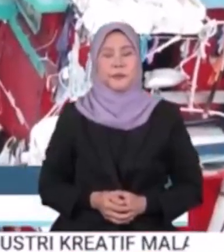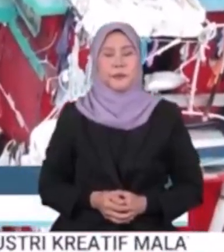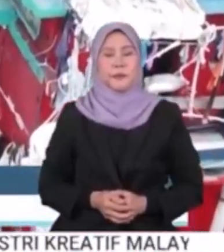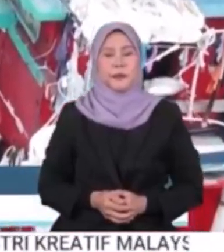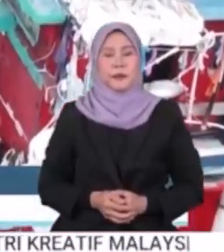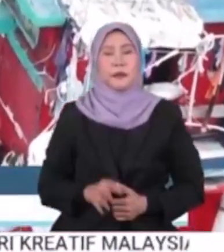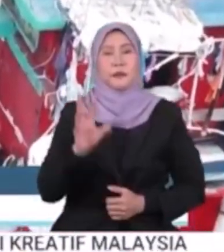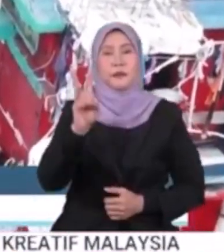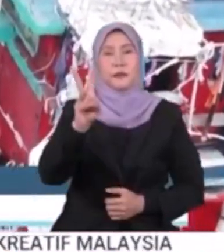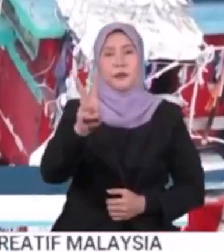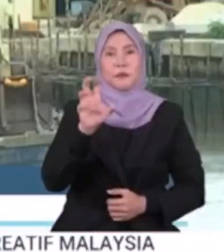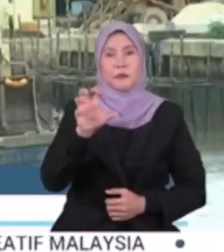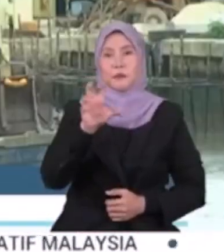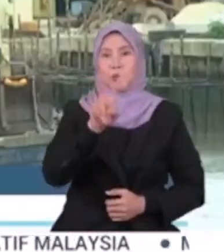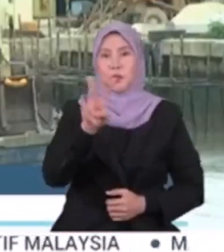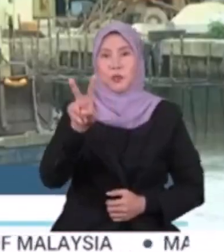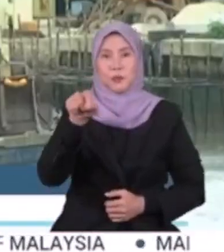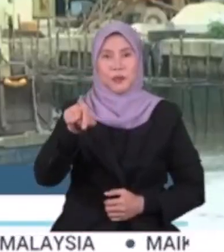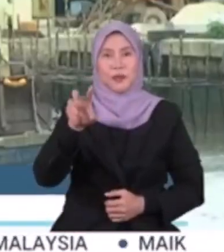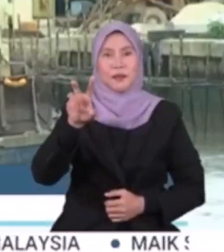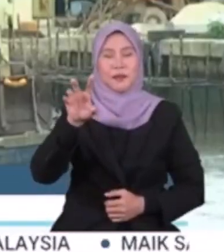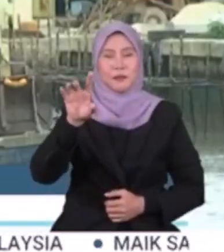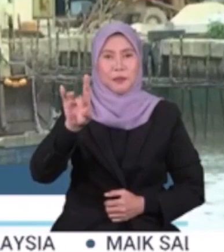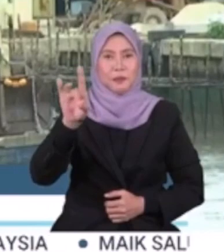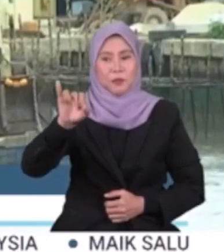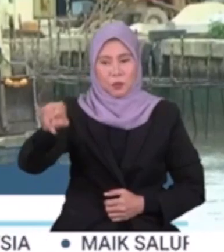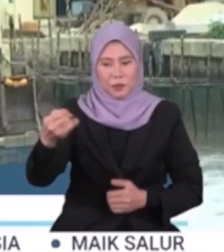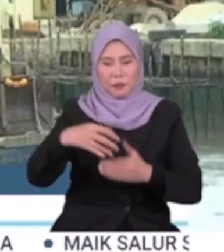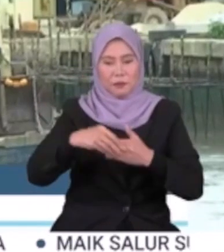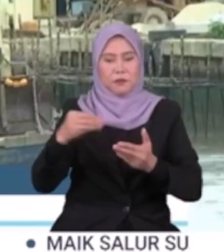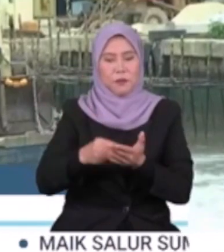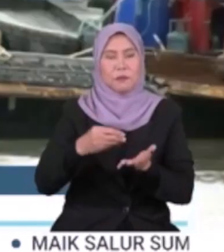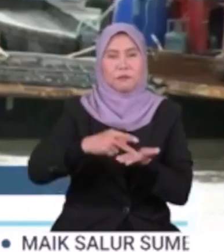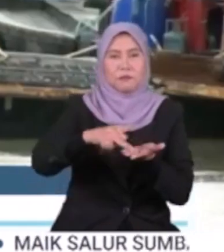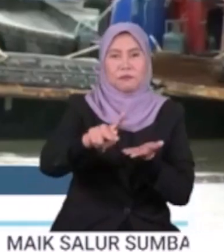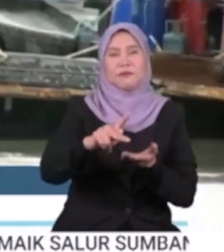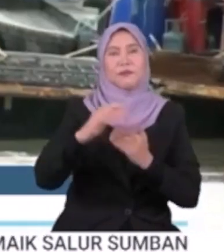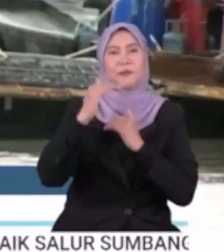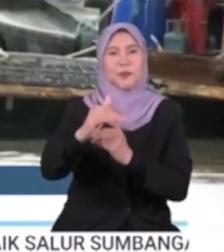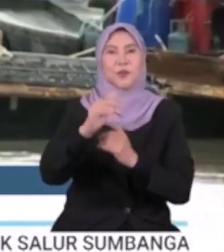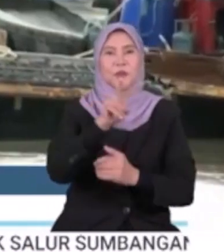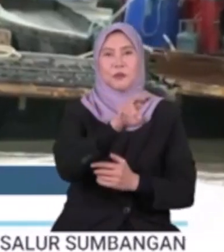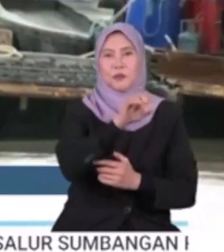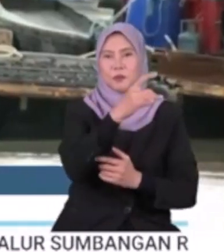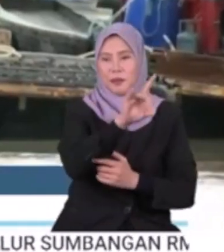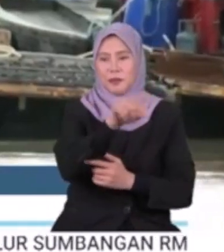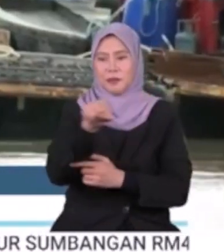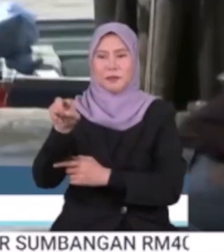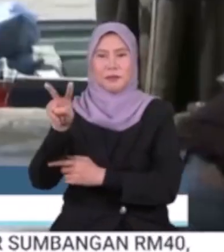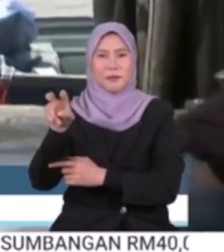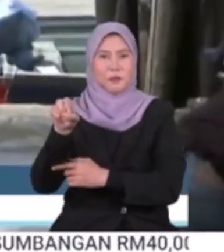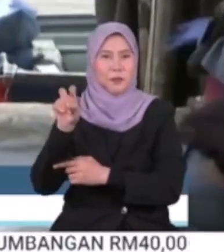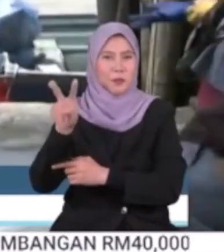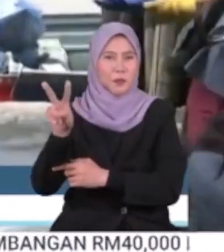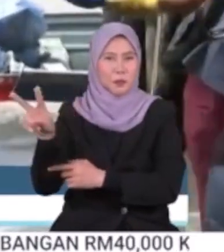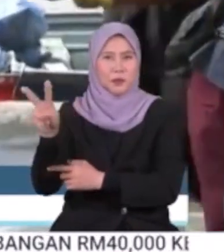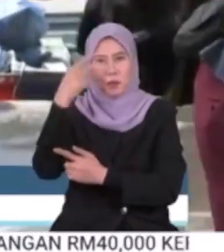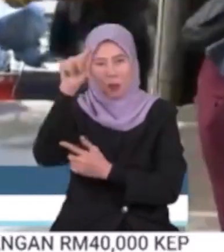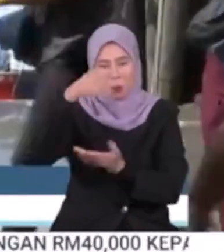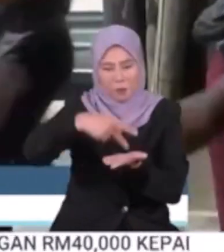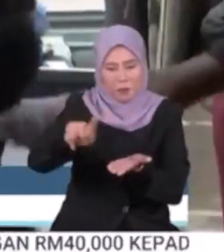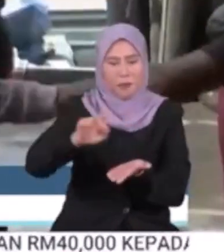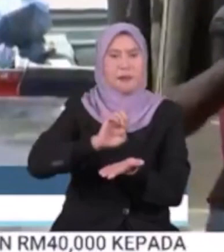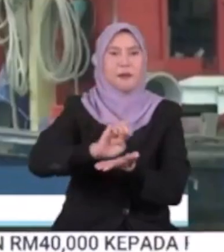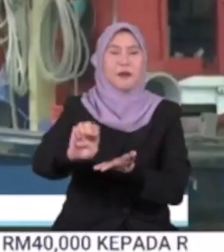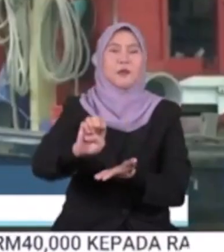sementara itu 622.8 juta telah dibelanjakan bagi tempoh 2018 hingga 2022 bagi pembayaran